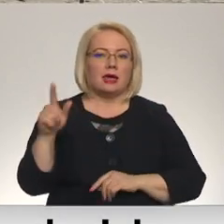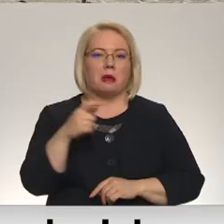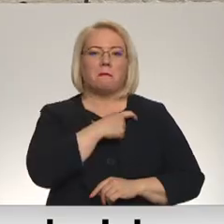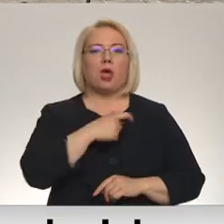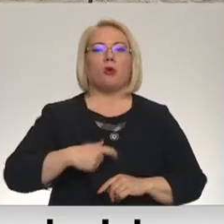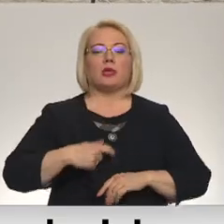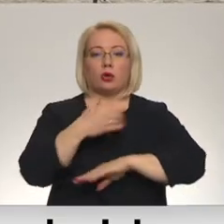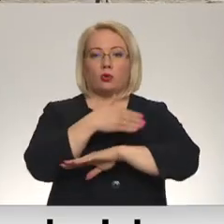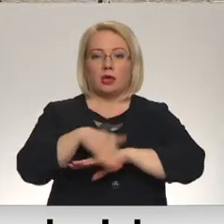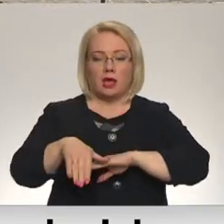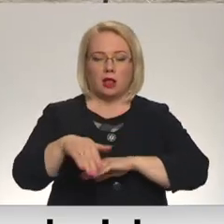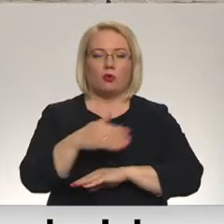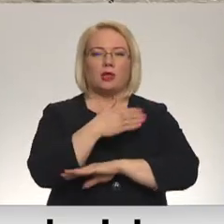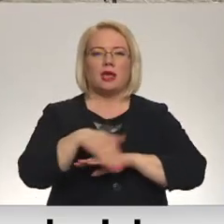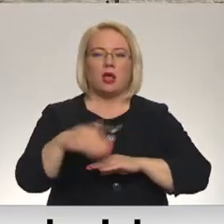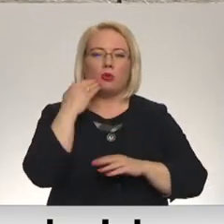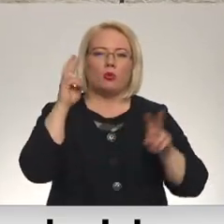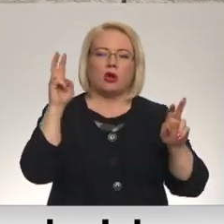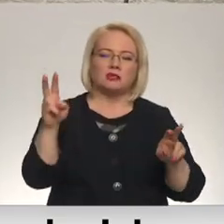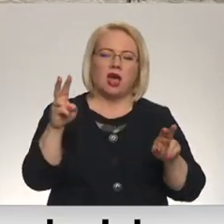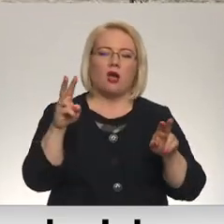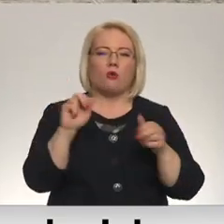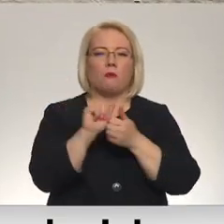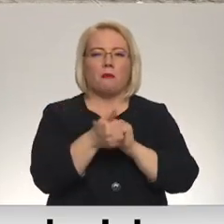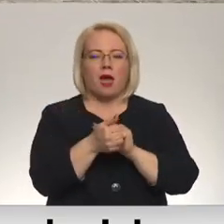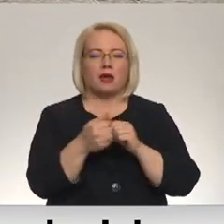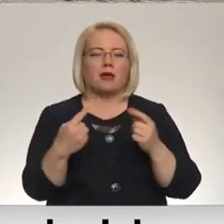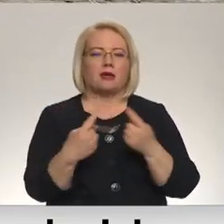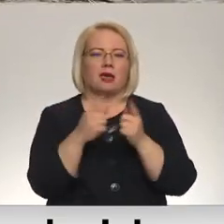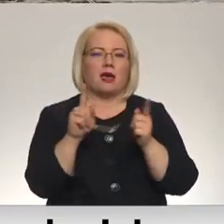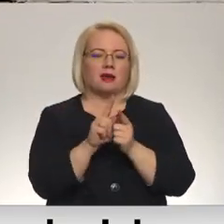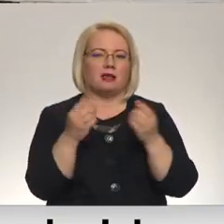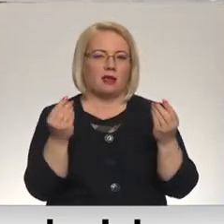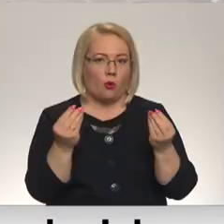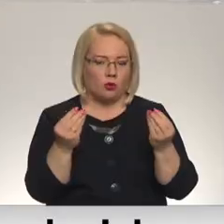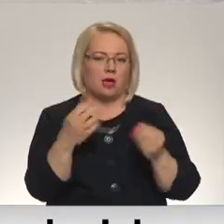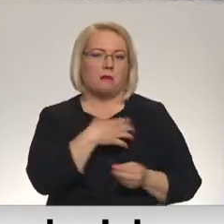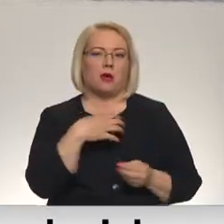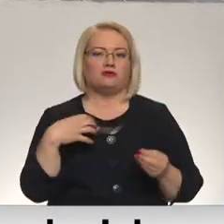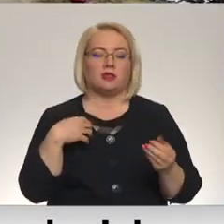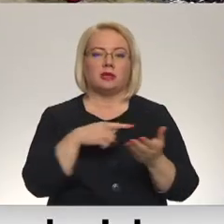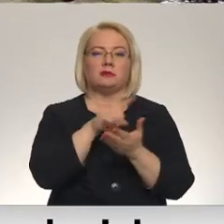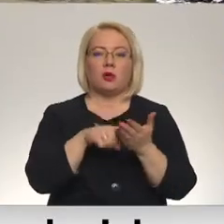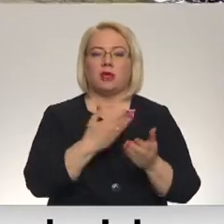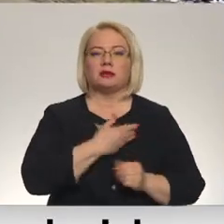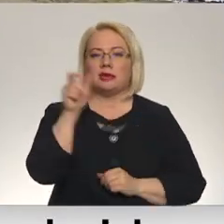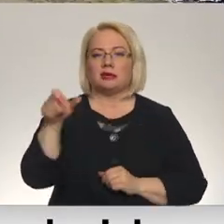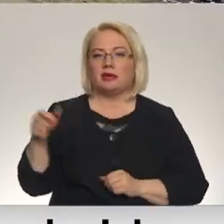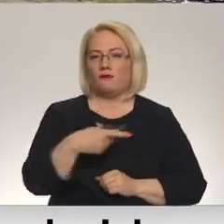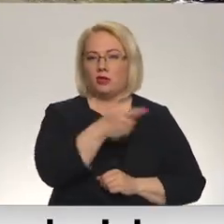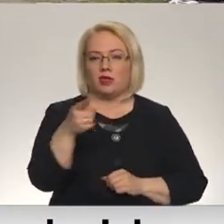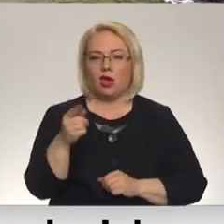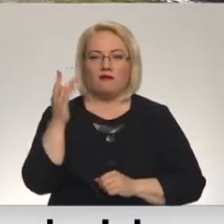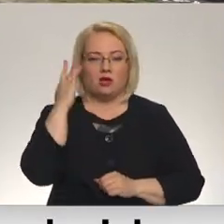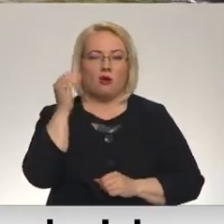iela. Tā kā ielu nosaukumu maiņa finansiāli skar tajā dzīvojošos iedzīvotājus, pašvaldība jautās viņu viedokli. Tālāk būs